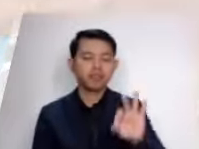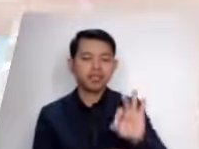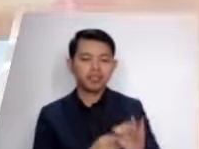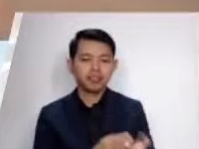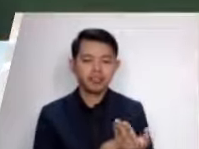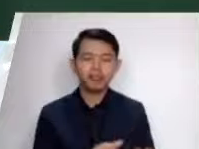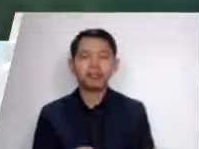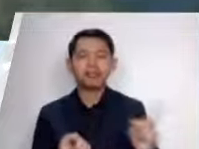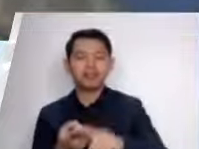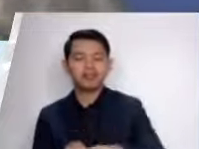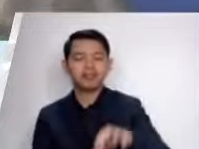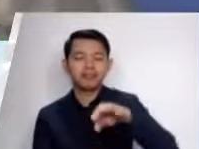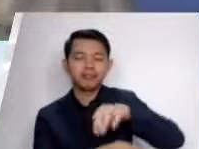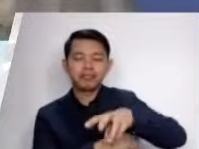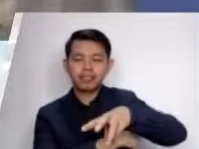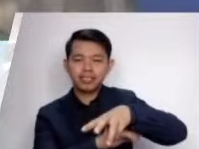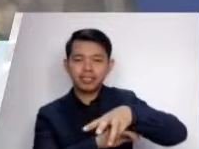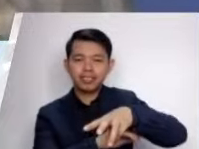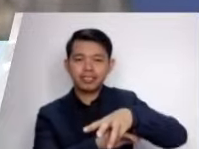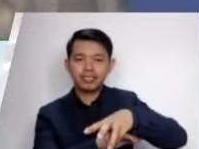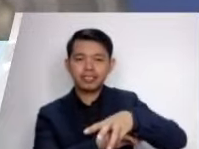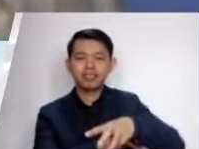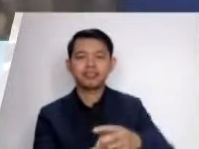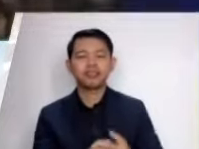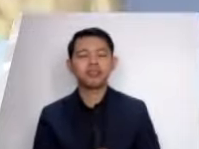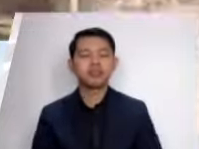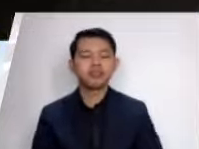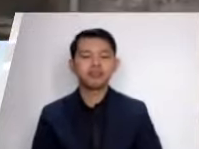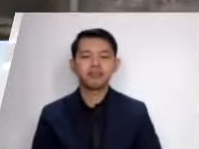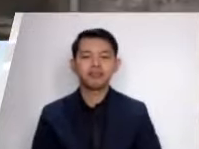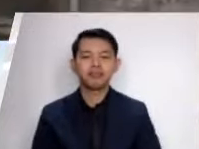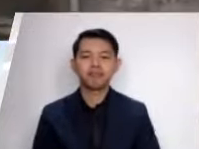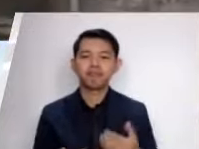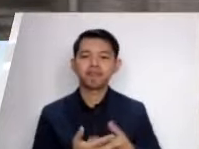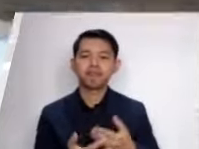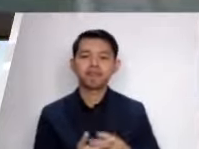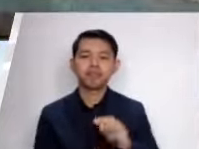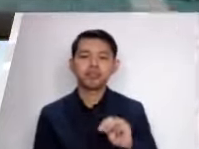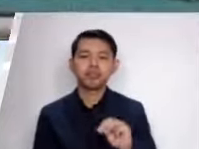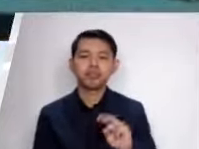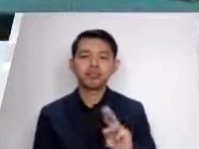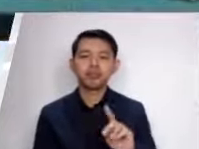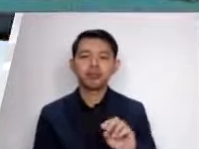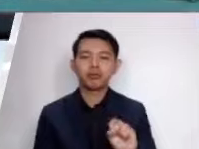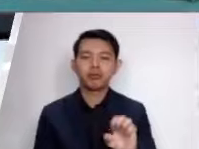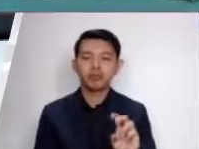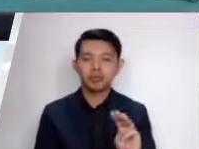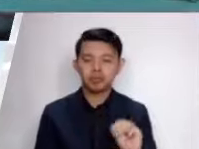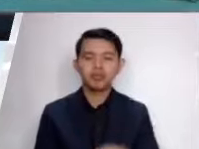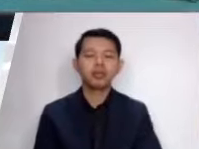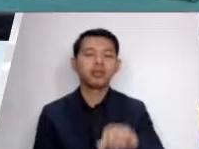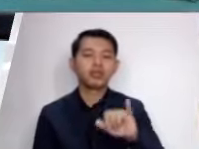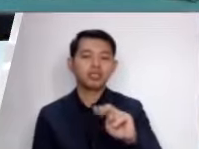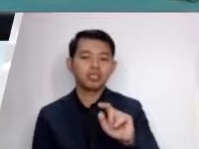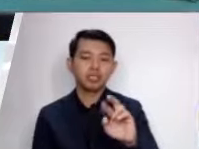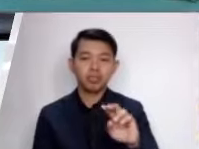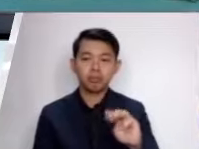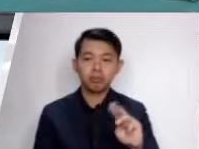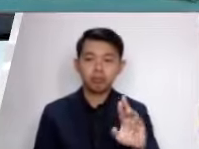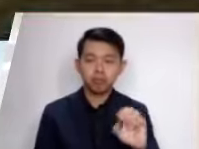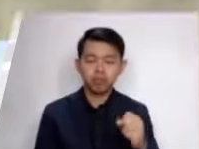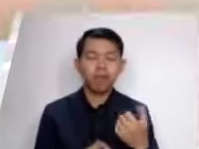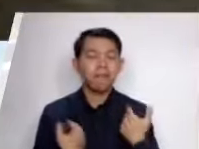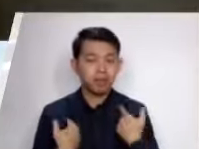naman ng sentro ang Museo de Intramuros. Malilibot ang bahagi ng isang dating kumbento ng mga Hesuita sa halagang 75